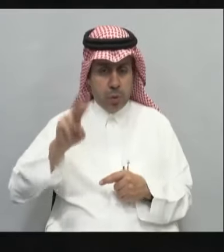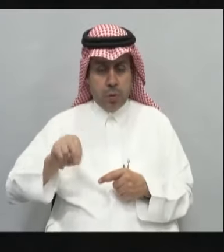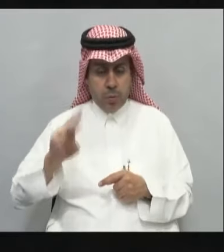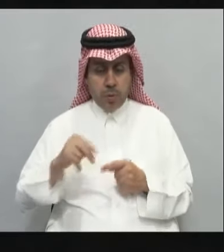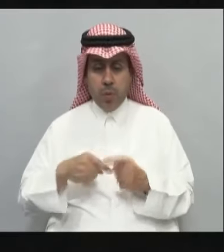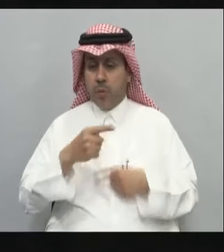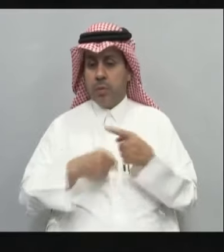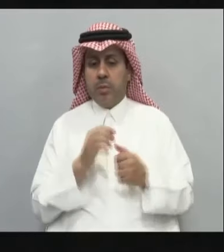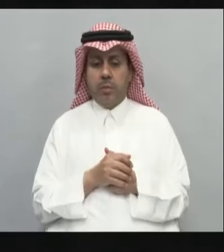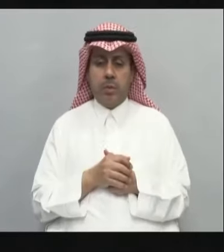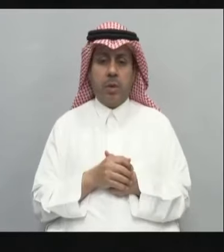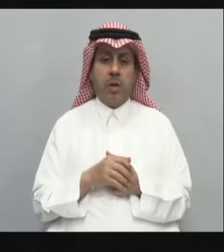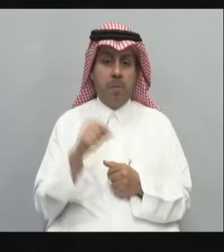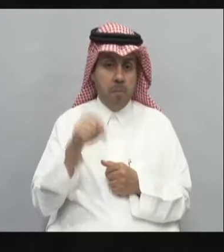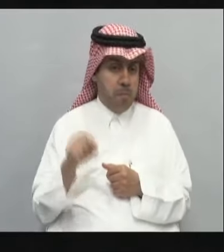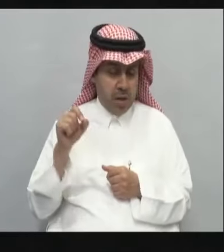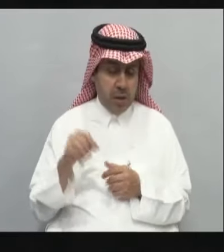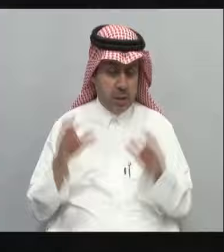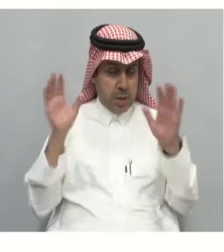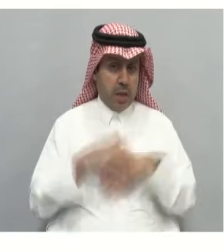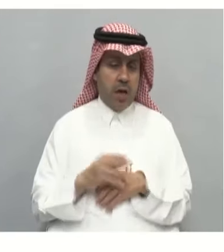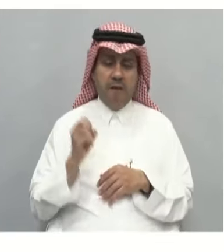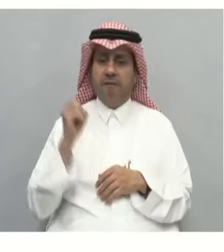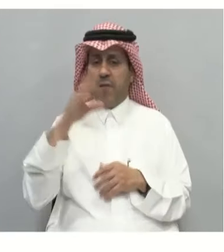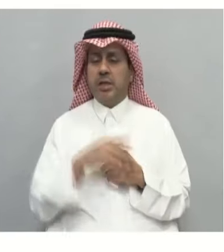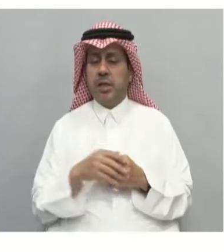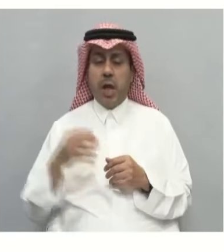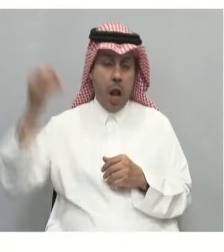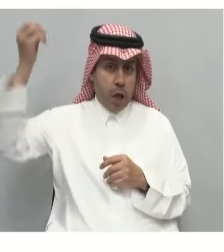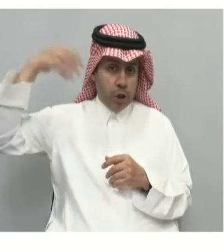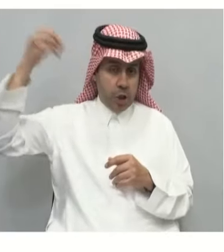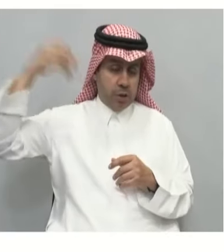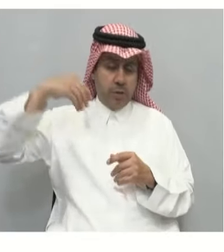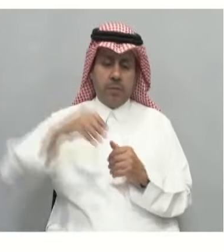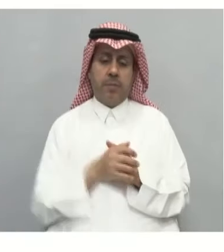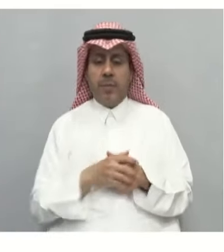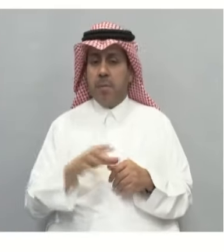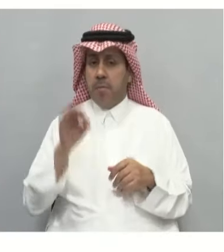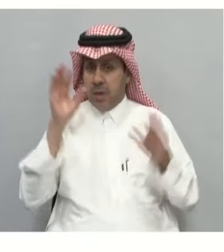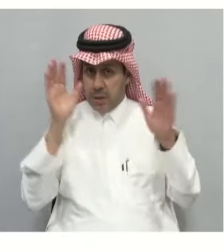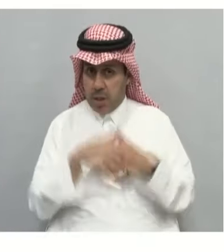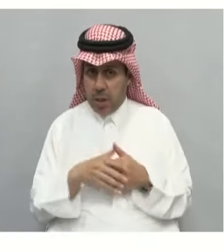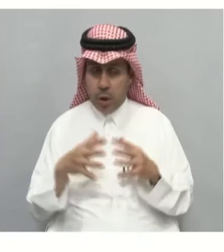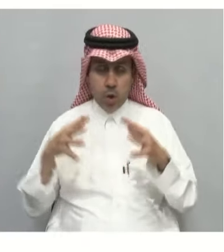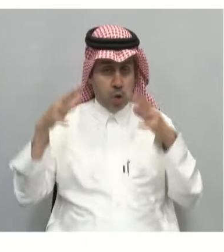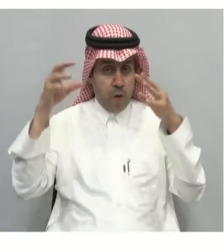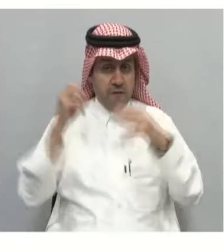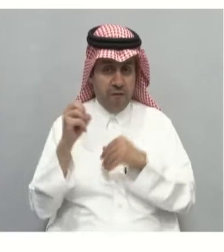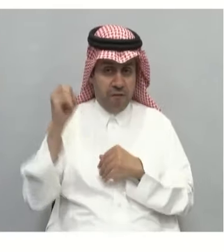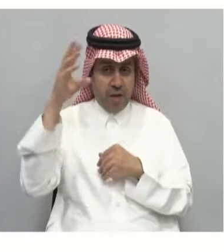ومن صلى الفجر كذلك ناتي واياكم الى بيان اجره ومن صلى الصبح في جماعه